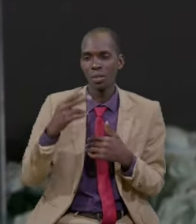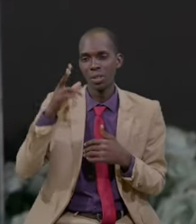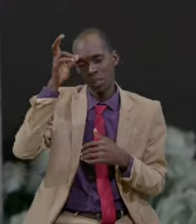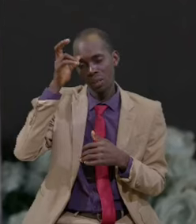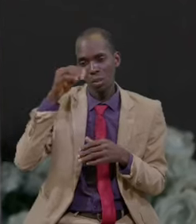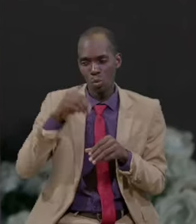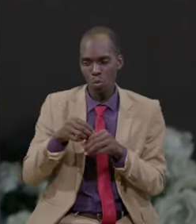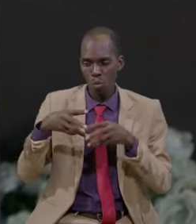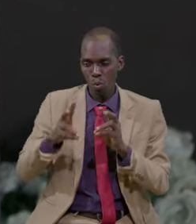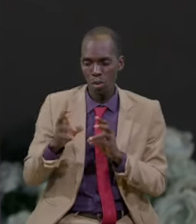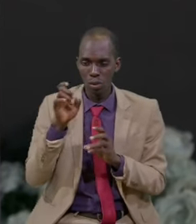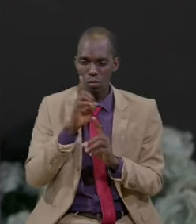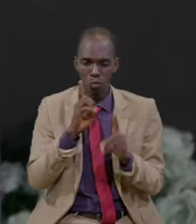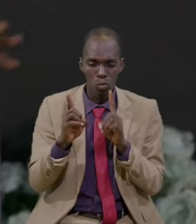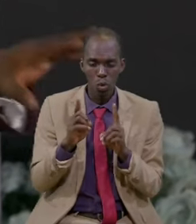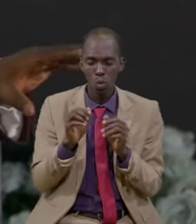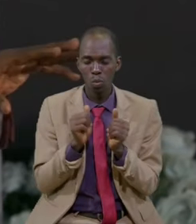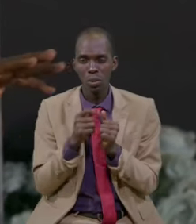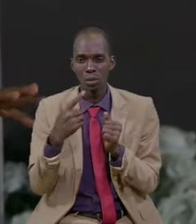même sa méthodologie.